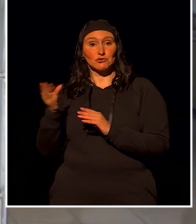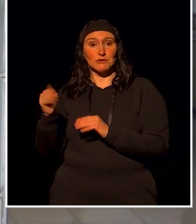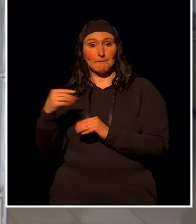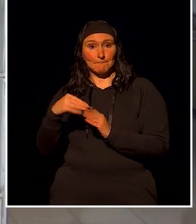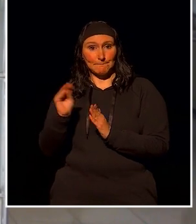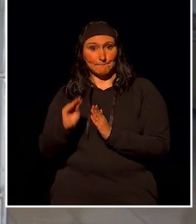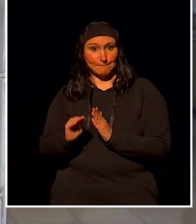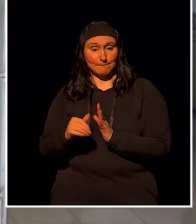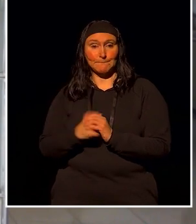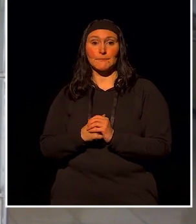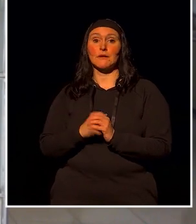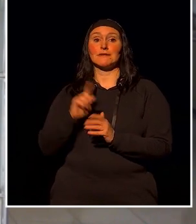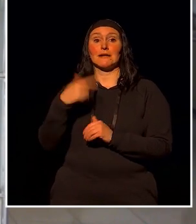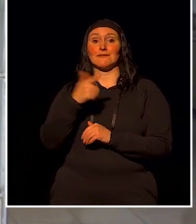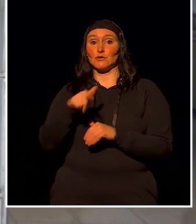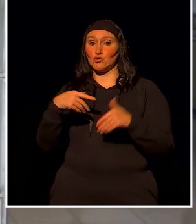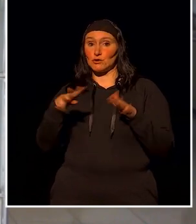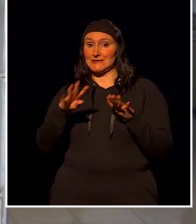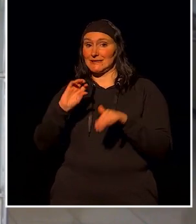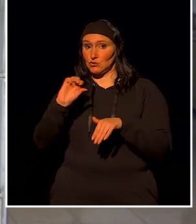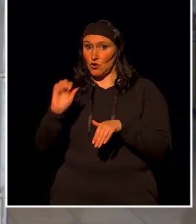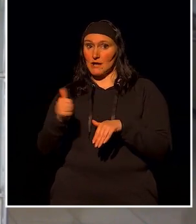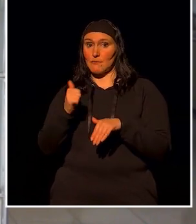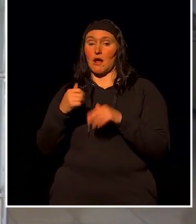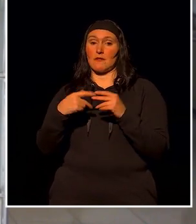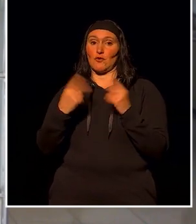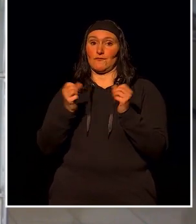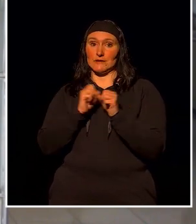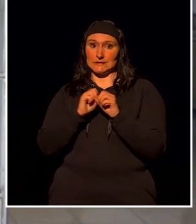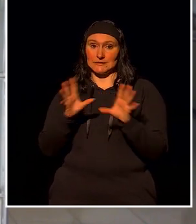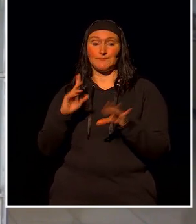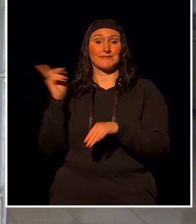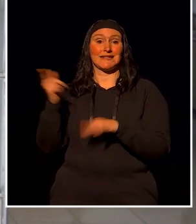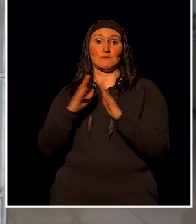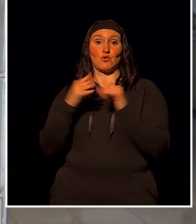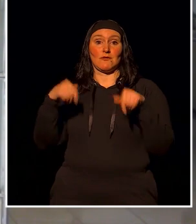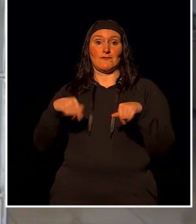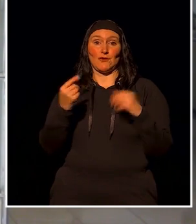wieder. Dann das ganz wichtige Buch für unsere Debatte,